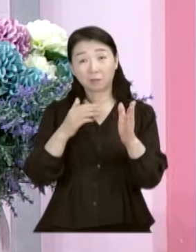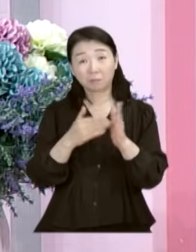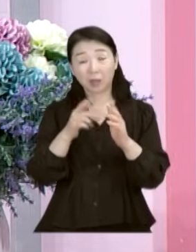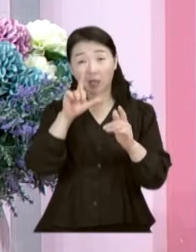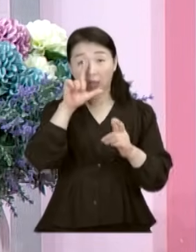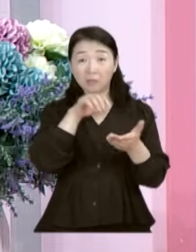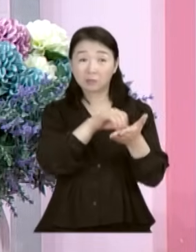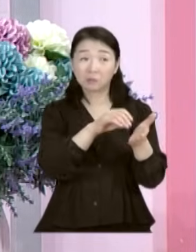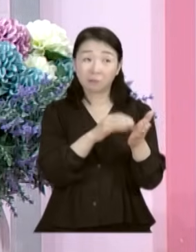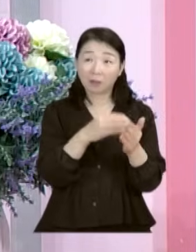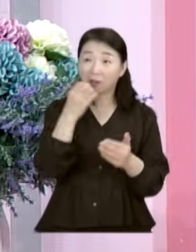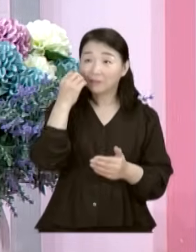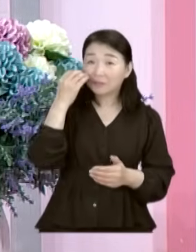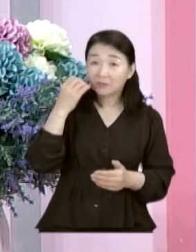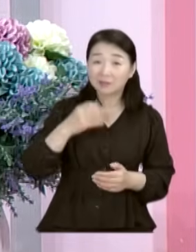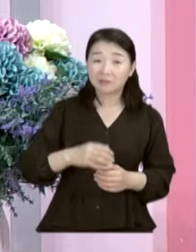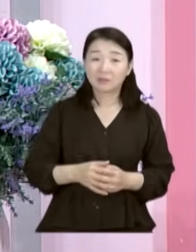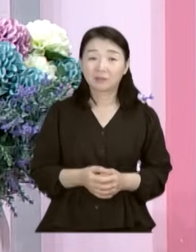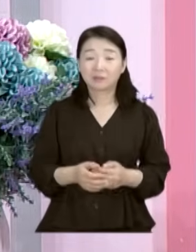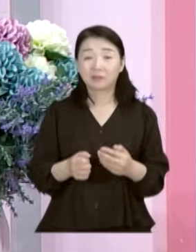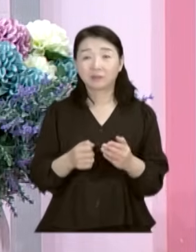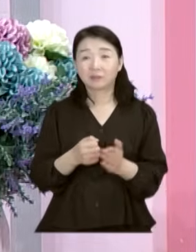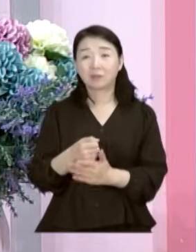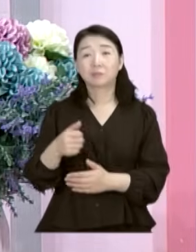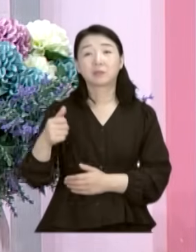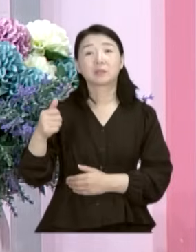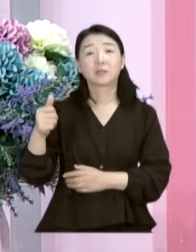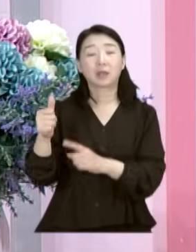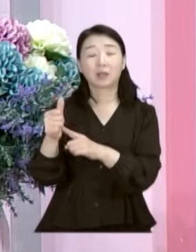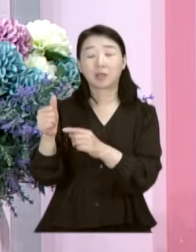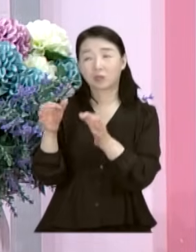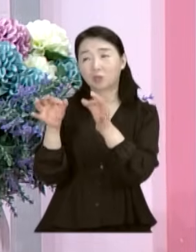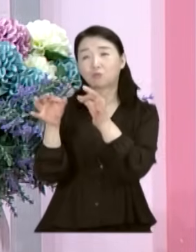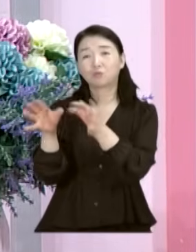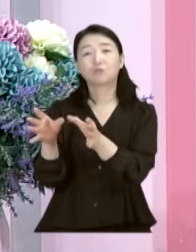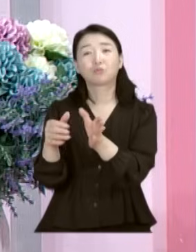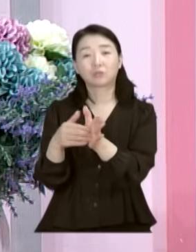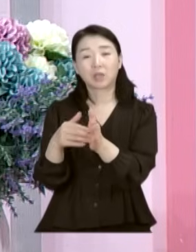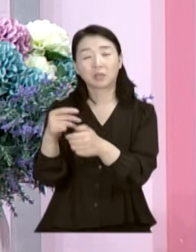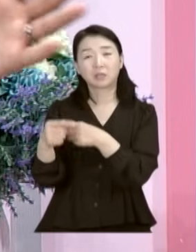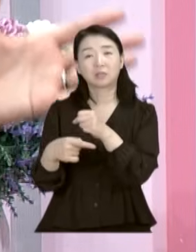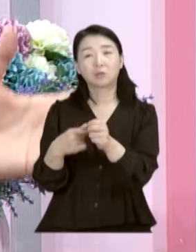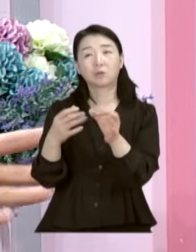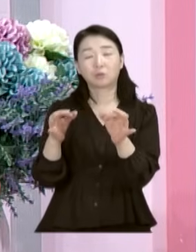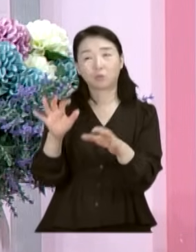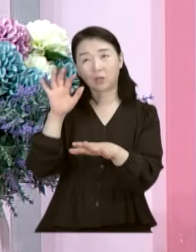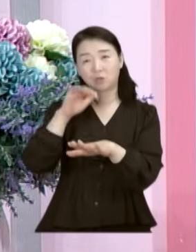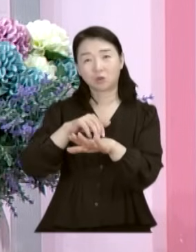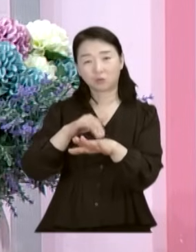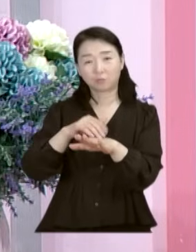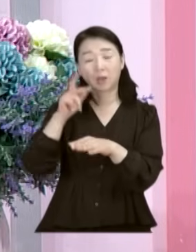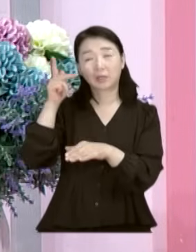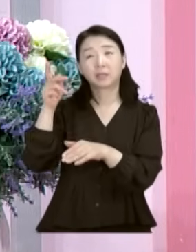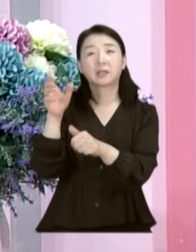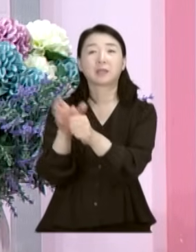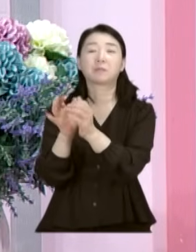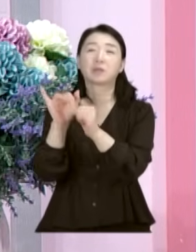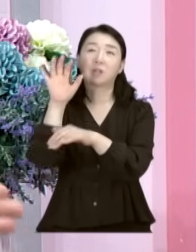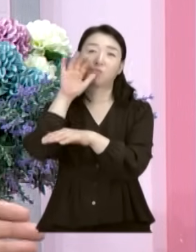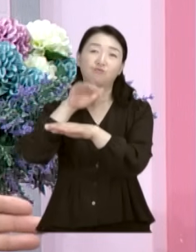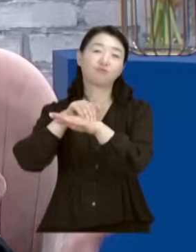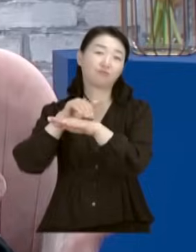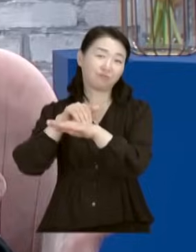입사를 쓴 거야 lg도 신기하니까이 아이에게 투자를 해서 1년 동안 연수를 시켜서 케냐